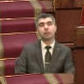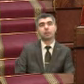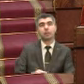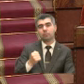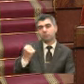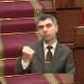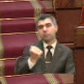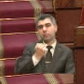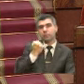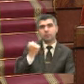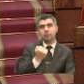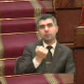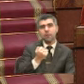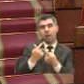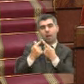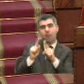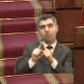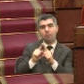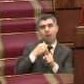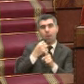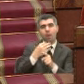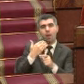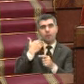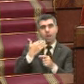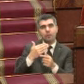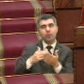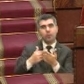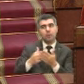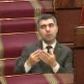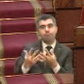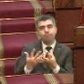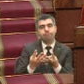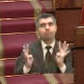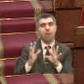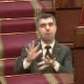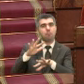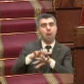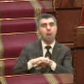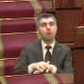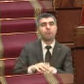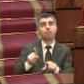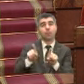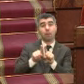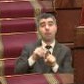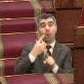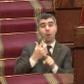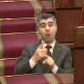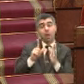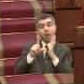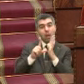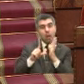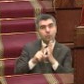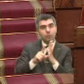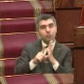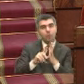اللي كان في اقتلاع هذا الفساد رحنا مساهمين فيه، راه القانون مدونة التعاضد أحيل في